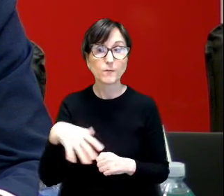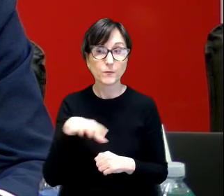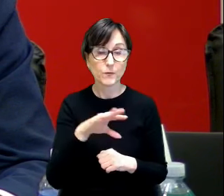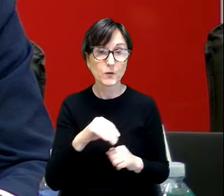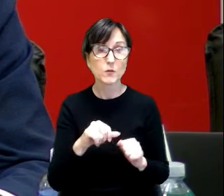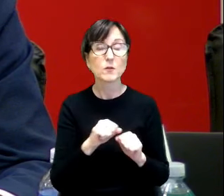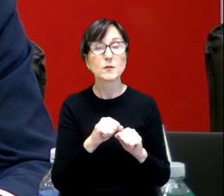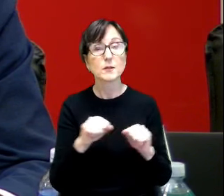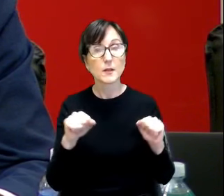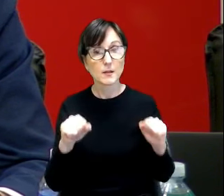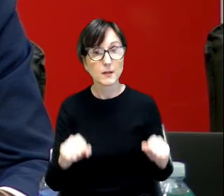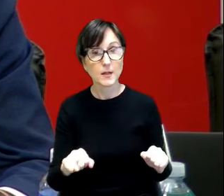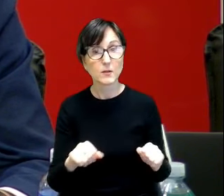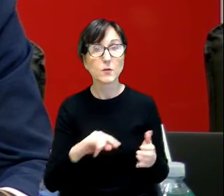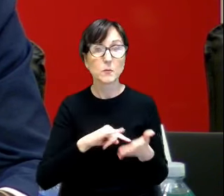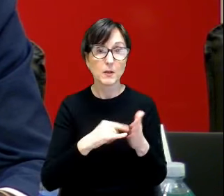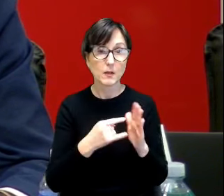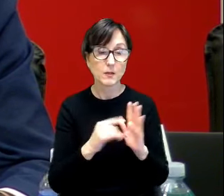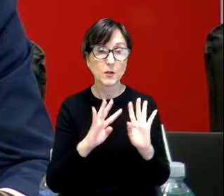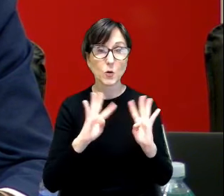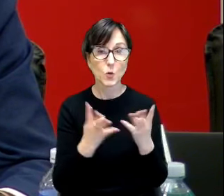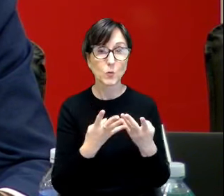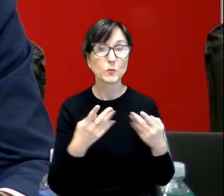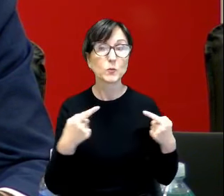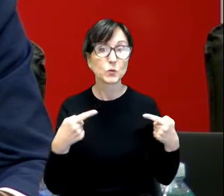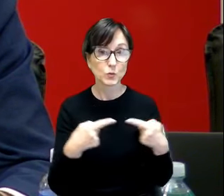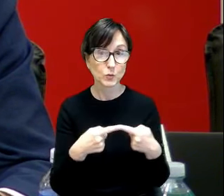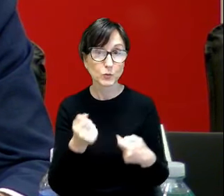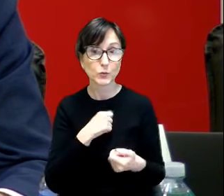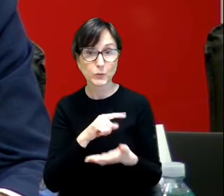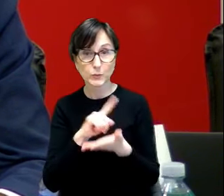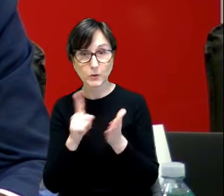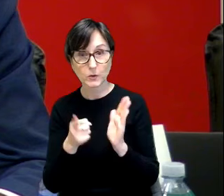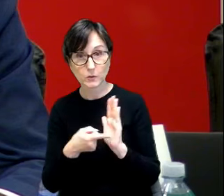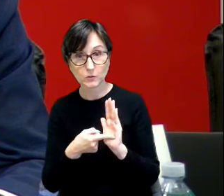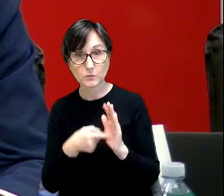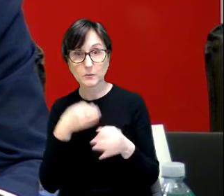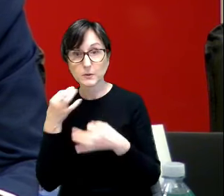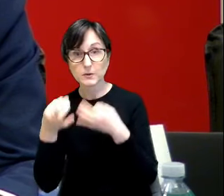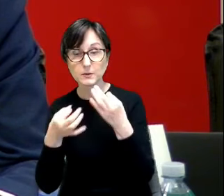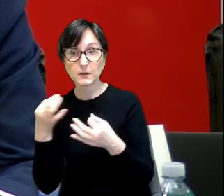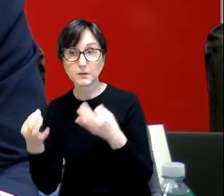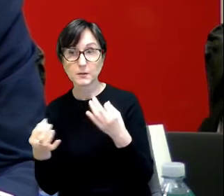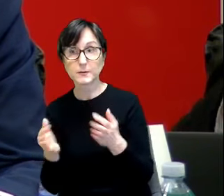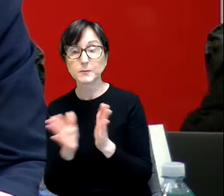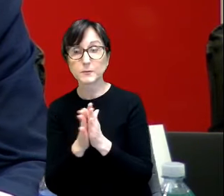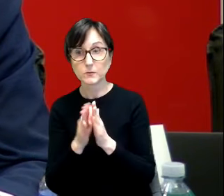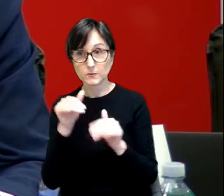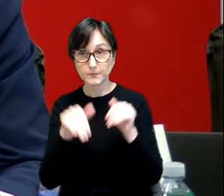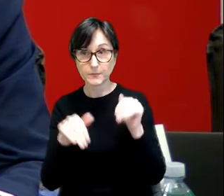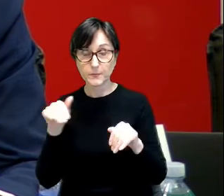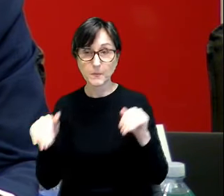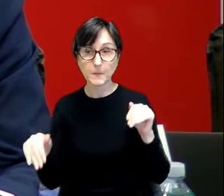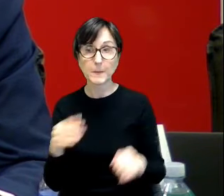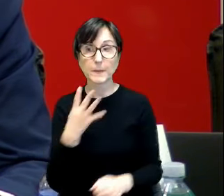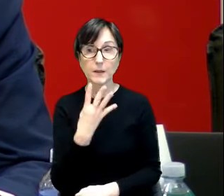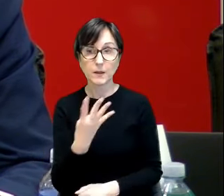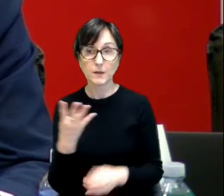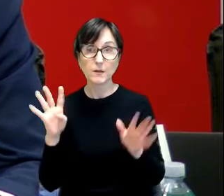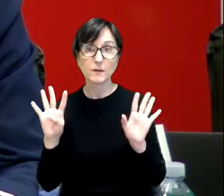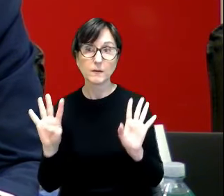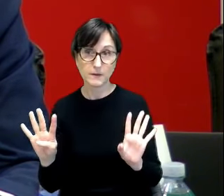strateginio planavimo komitete ar turėtumėt klausimų pasisakymų kviečiu balsuoti 49-oju